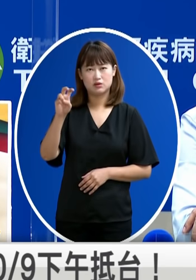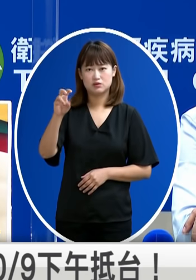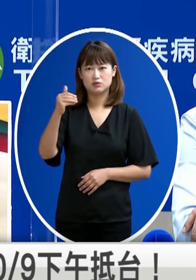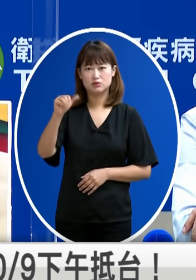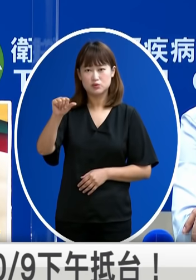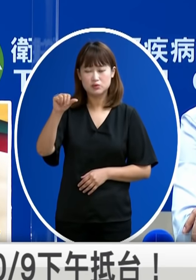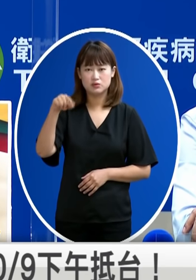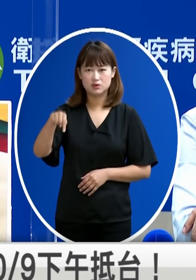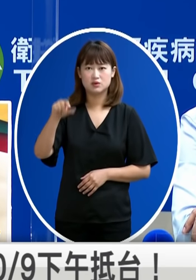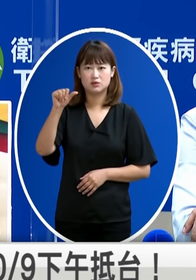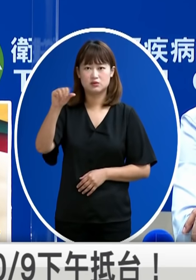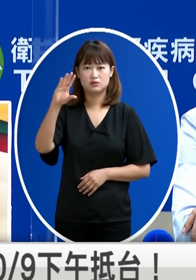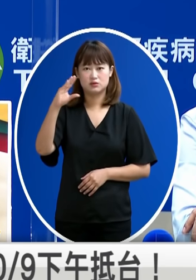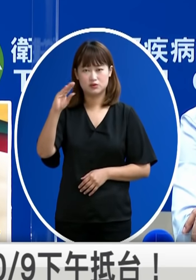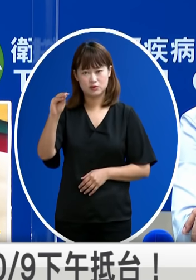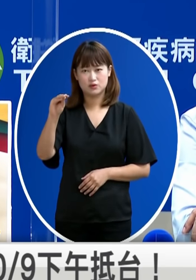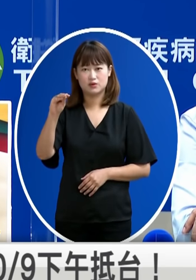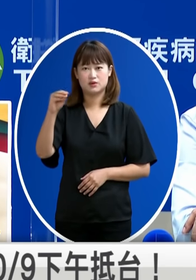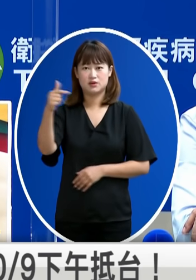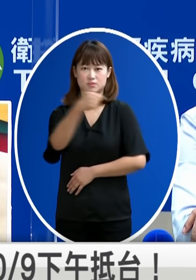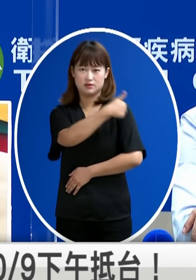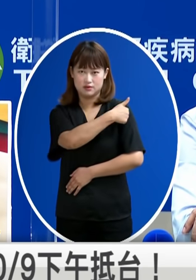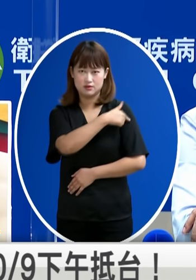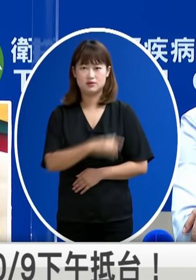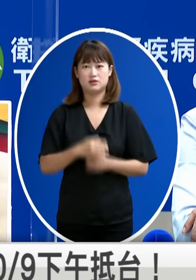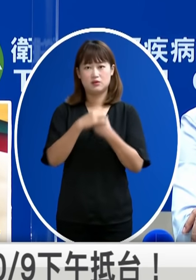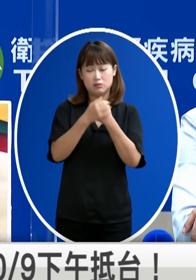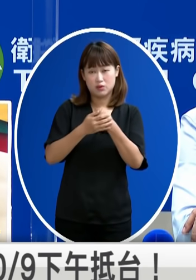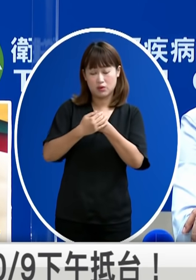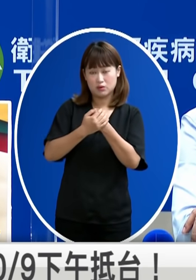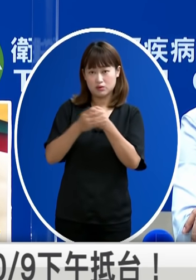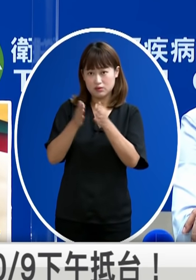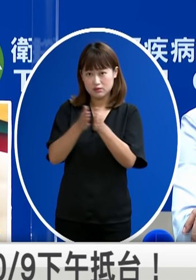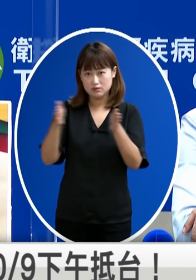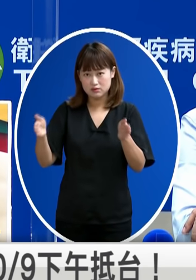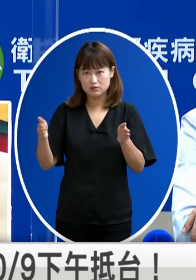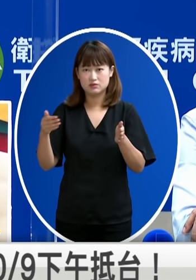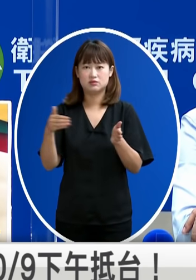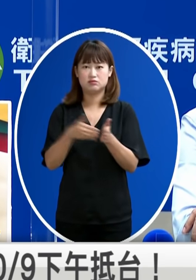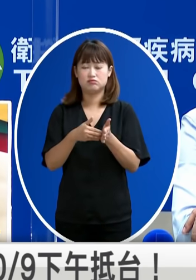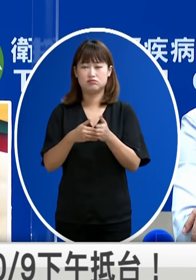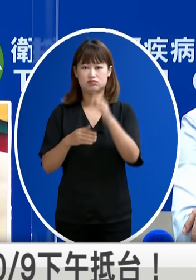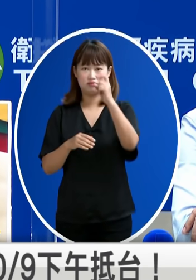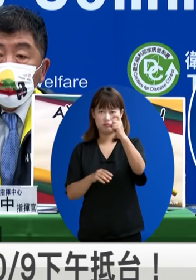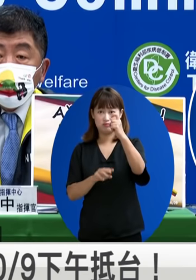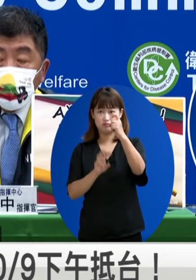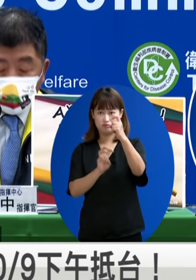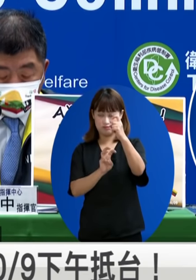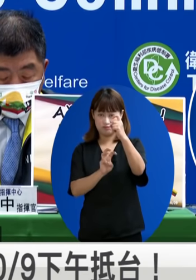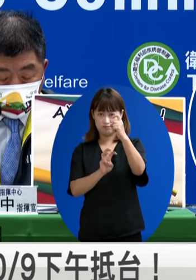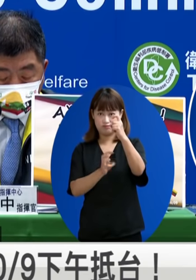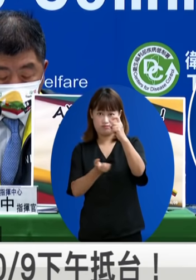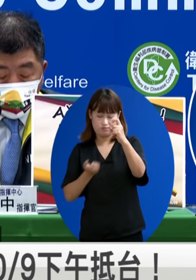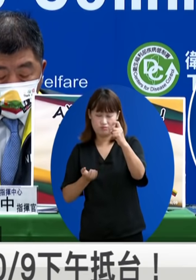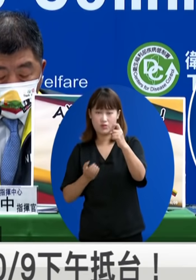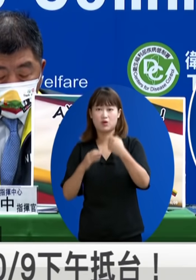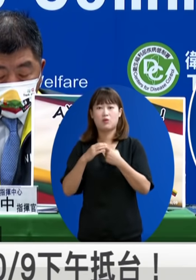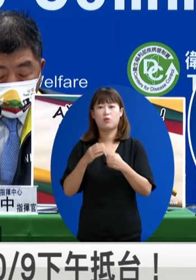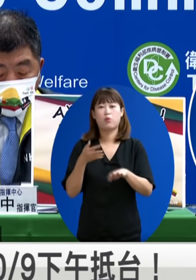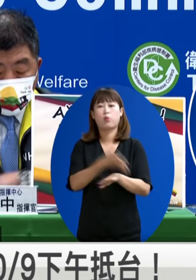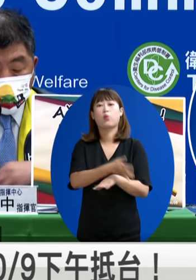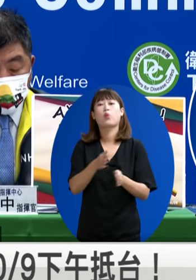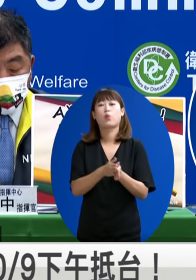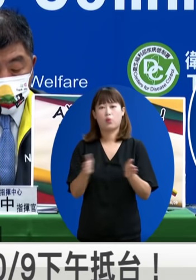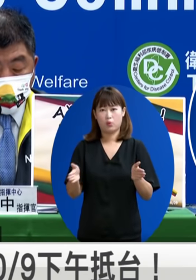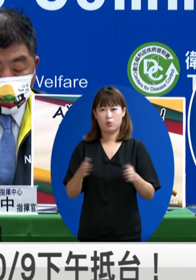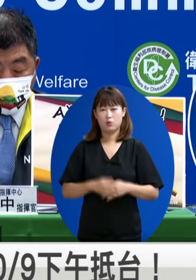25.59万剂，那这个时间有效的时间比较短，那大概有一批是10月30日到期，